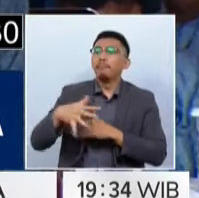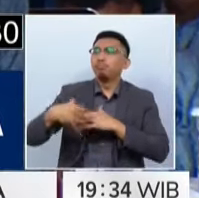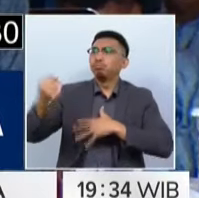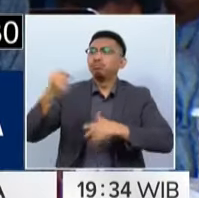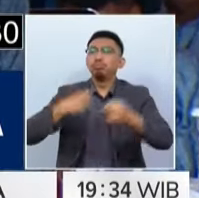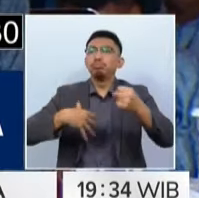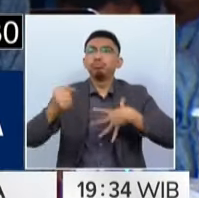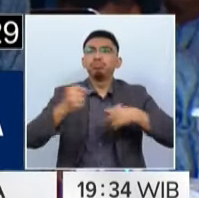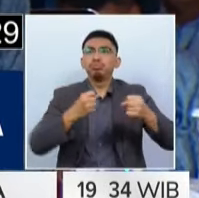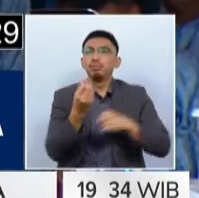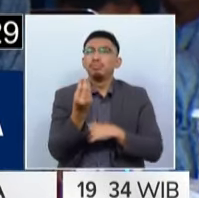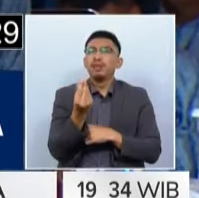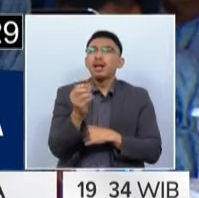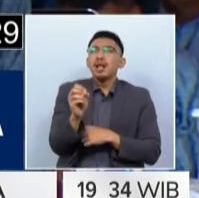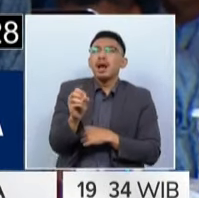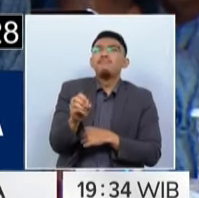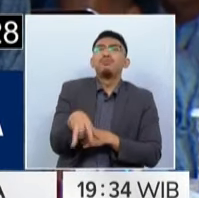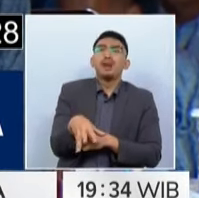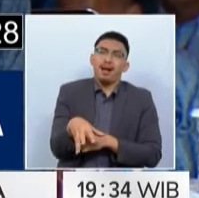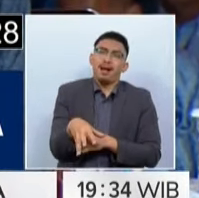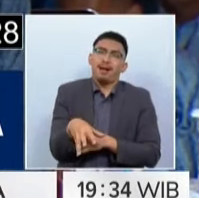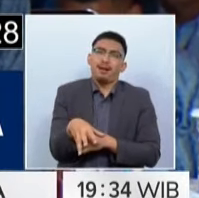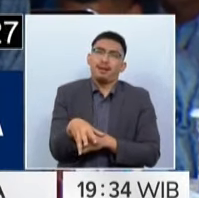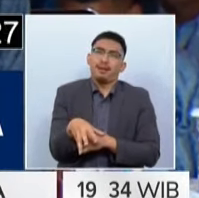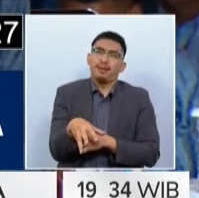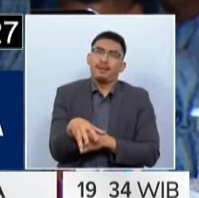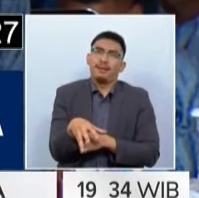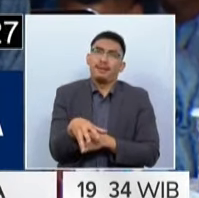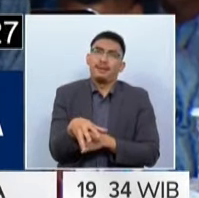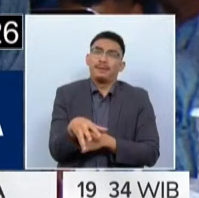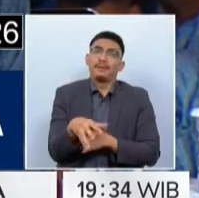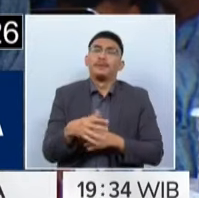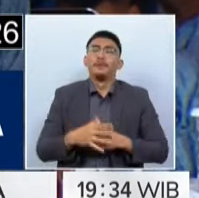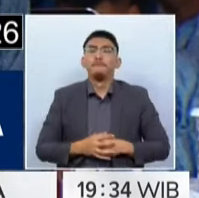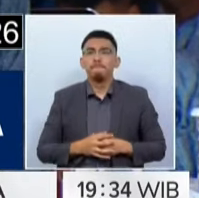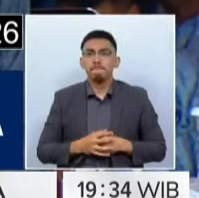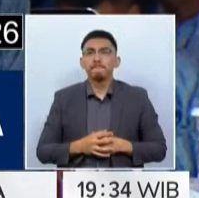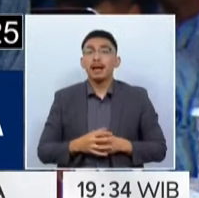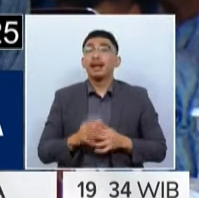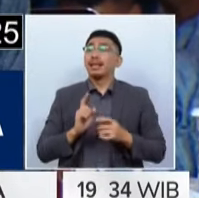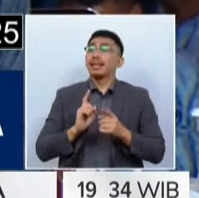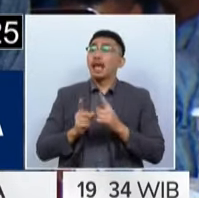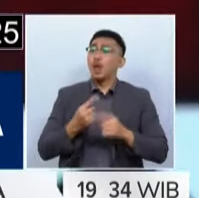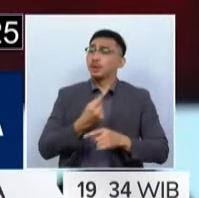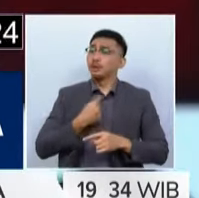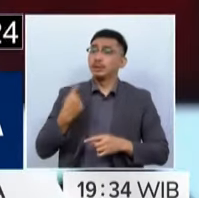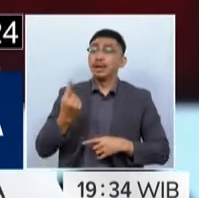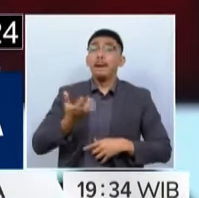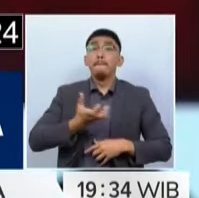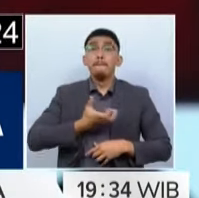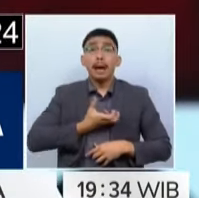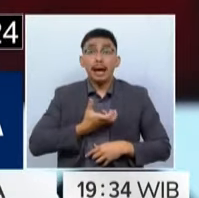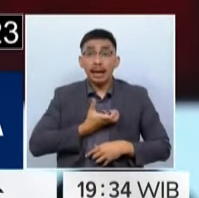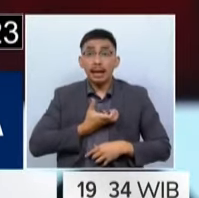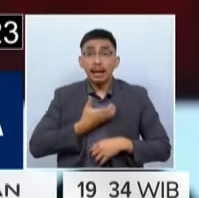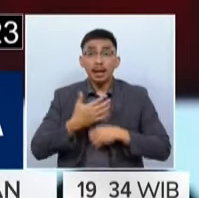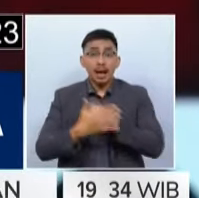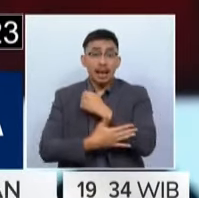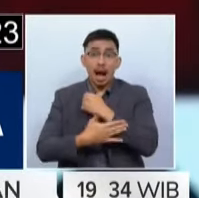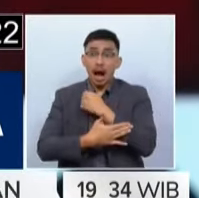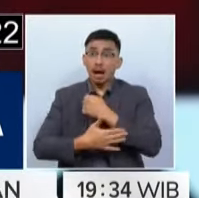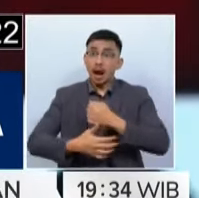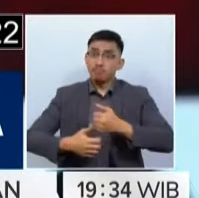karena itu untuk kita menjadi negara makmur untuk kita menjadi negara